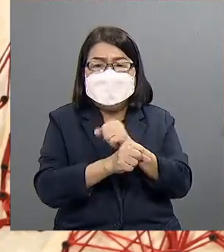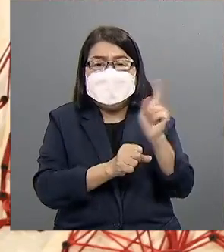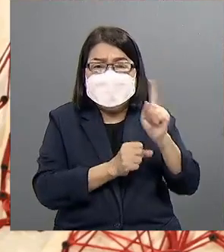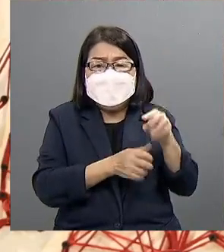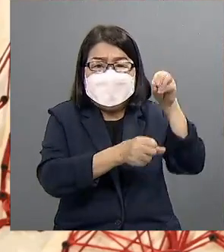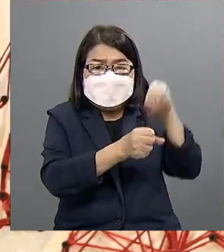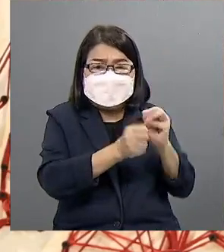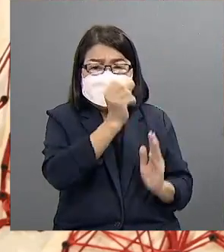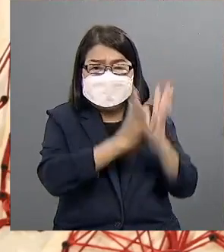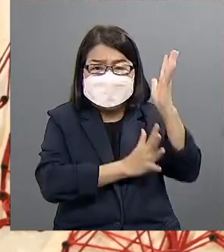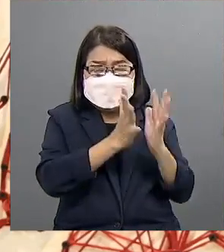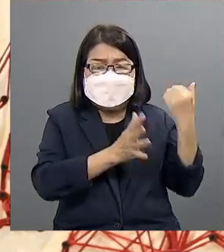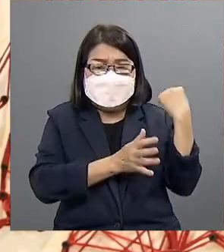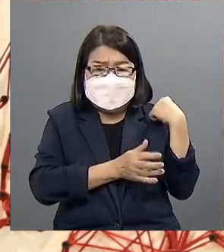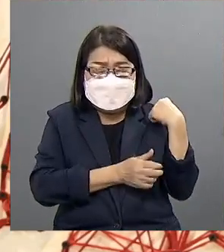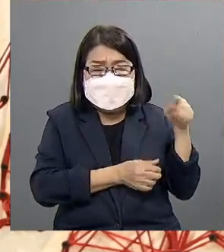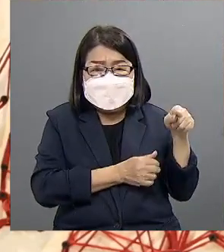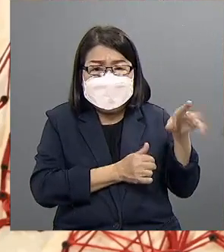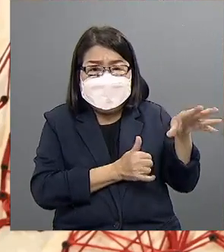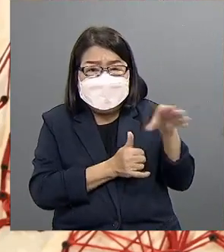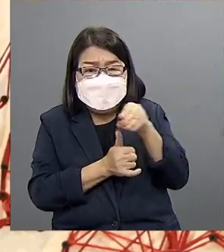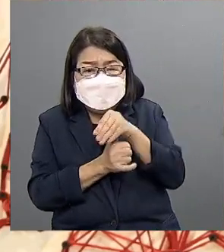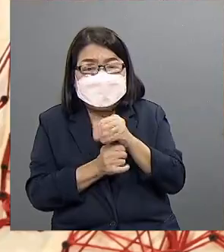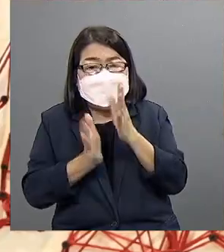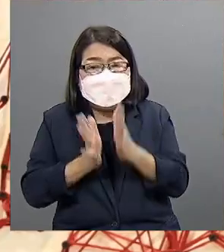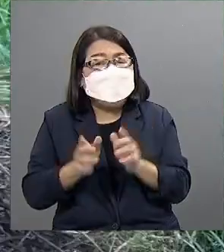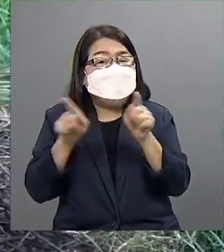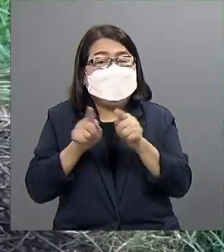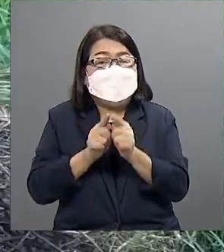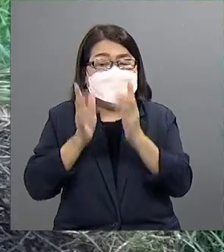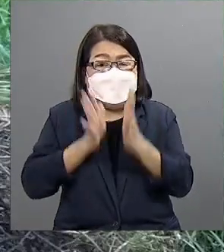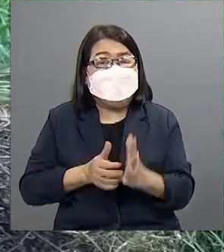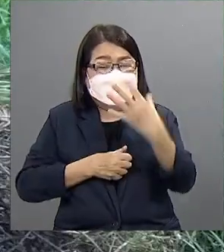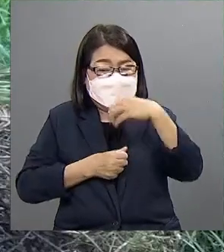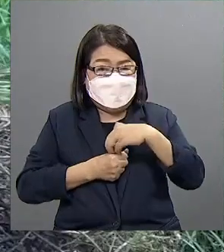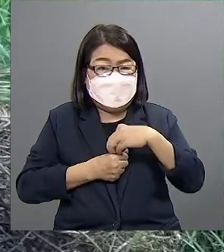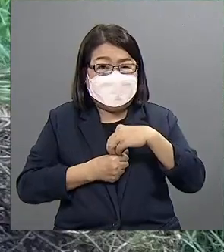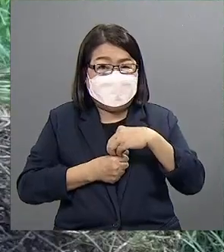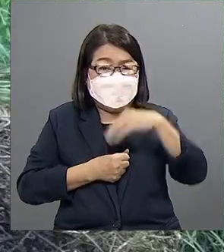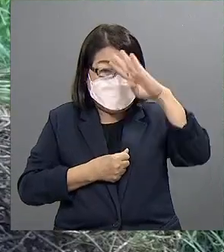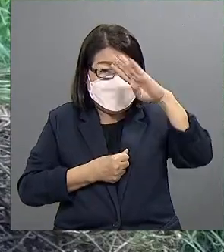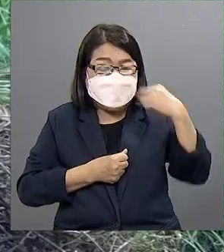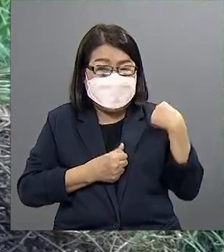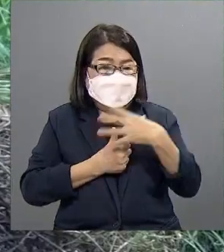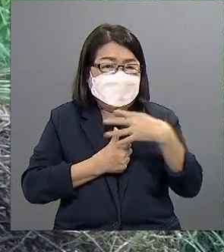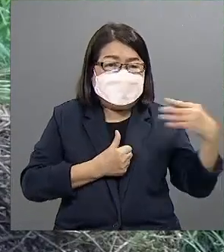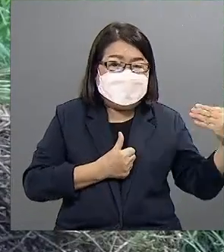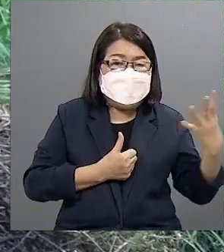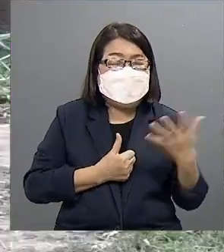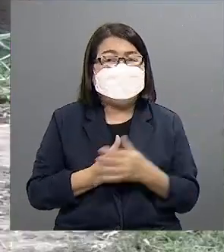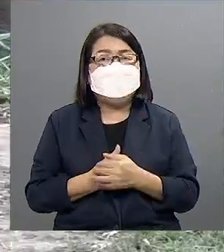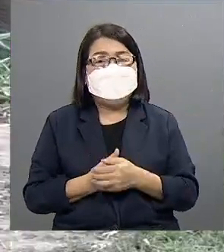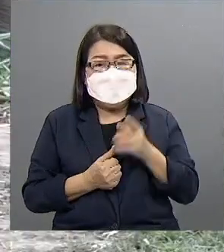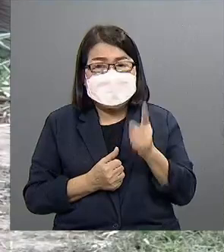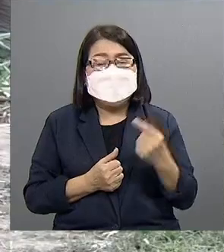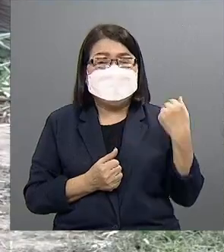ตว์และของคนที่จะเข้าไปสู่ช้างป่าผ่านการเลี้ยงปศุสัตว์ที่ใกล้ชิดกับแนว